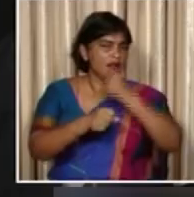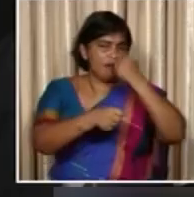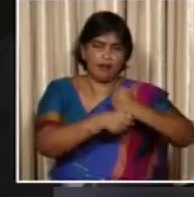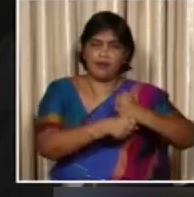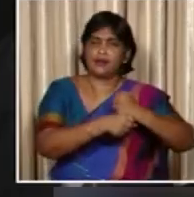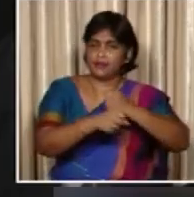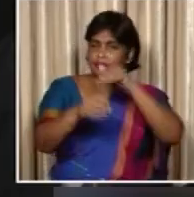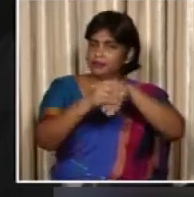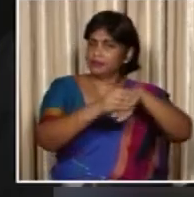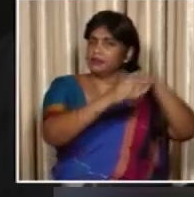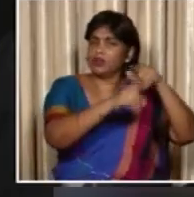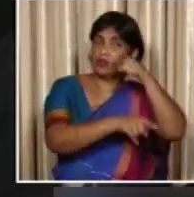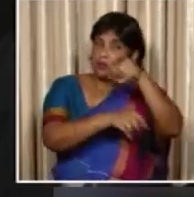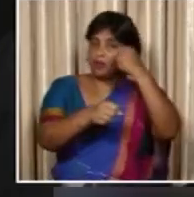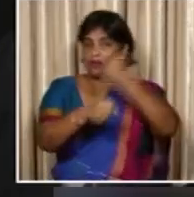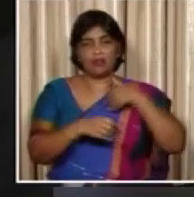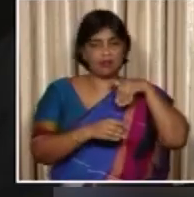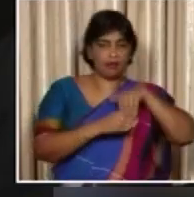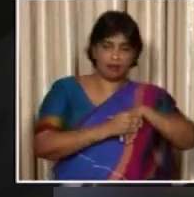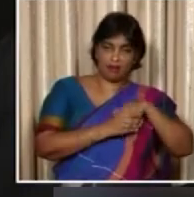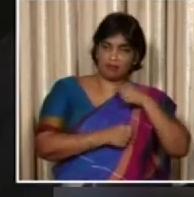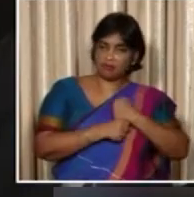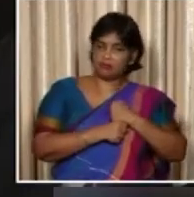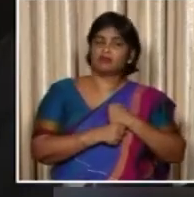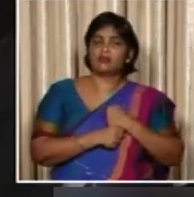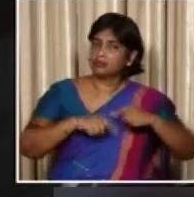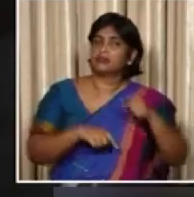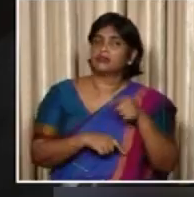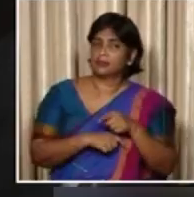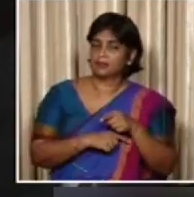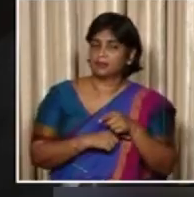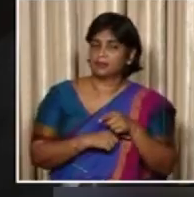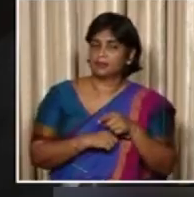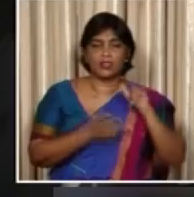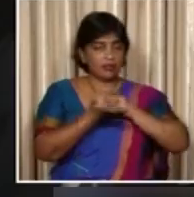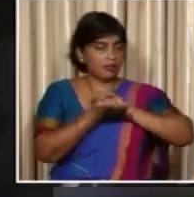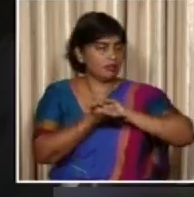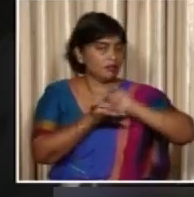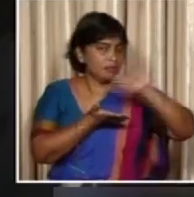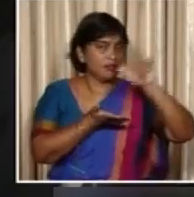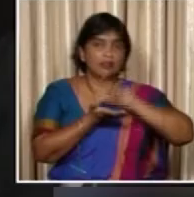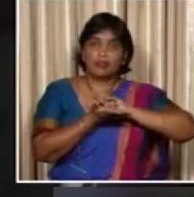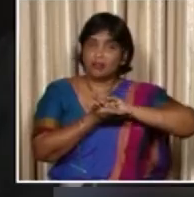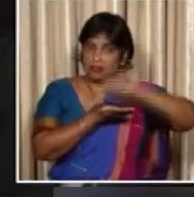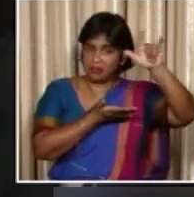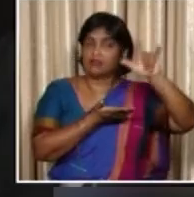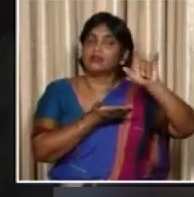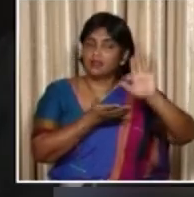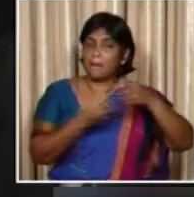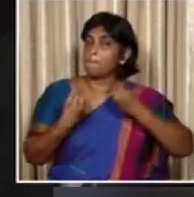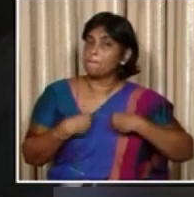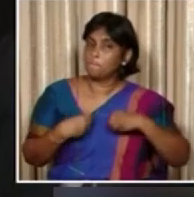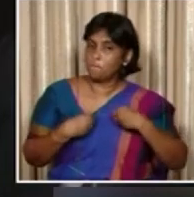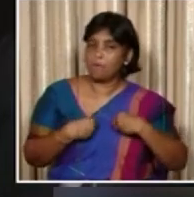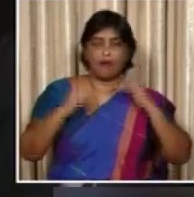ඇවිල්ලා තියෙනවා. ඔබතුමාලගේ ආණ්ඩුවයි අපේ ආණ්ඩුවයි ඒක ආණ්ඩුව හරහා ගුවන් යානය ගුවන් ගත වෙනවා. පාඩුව